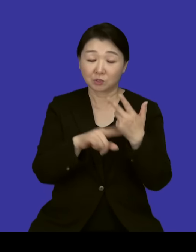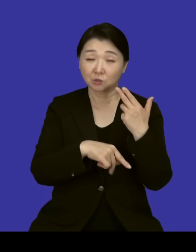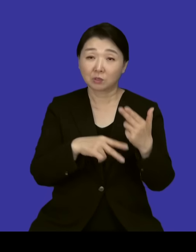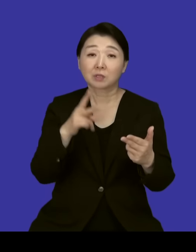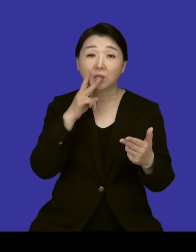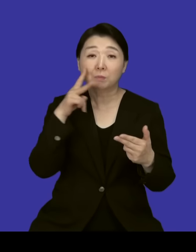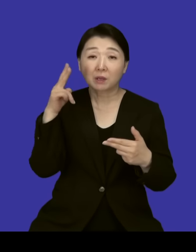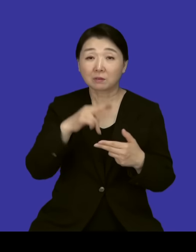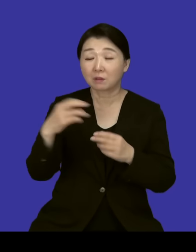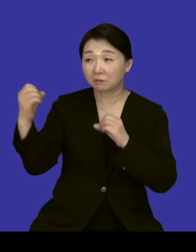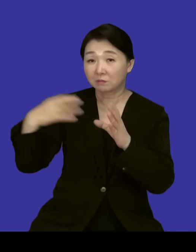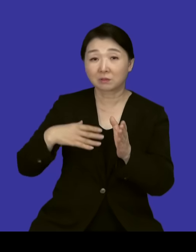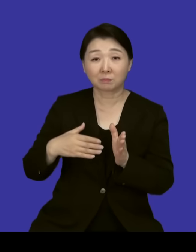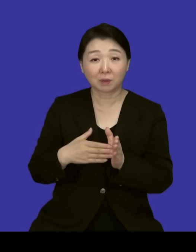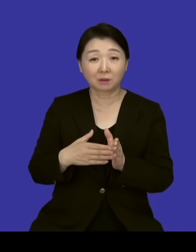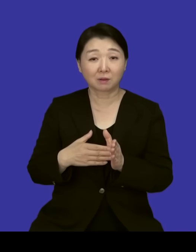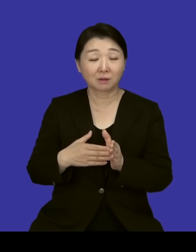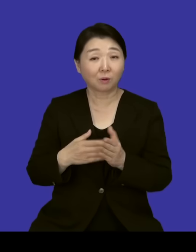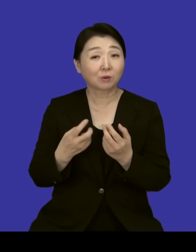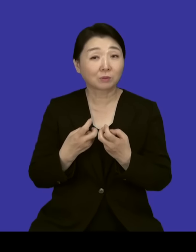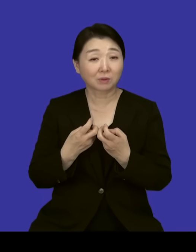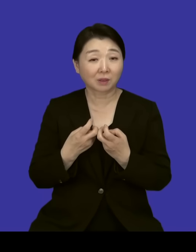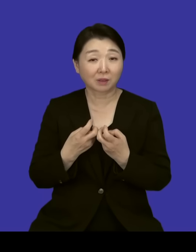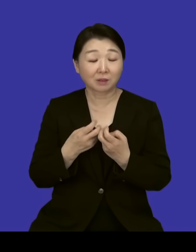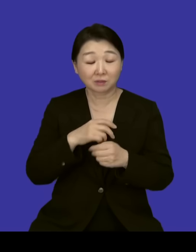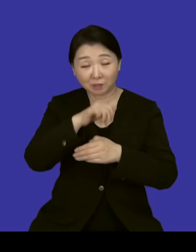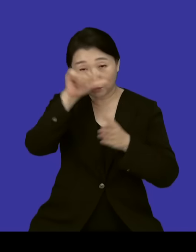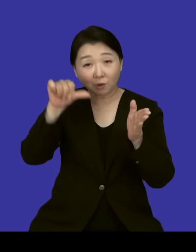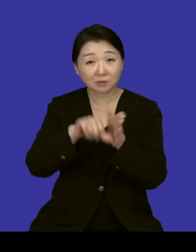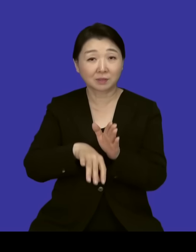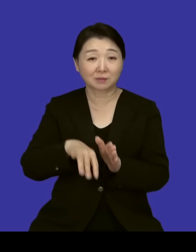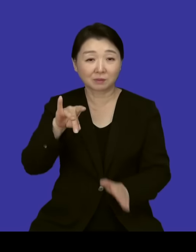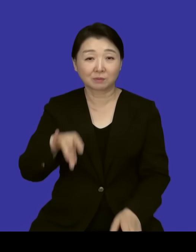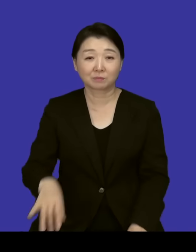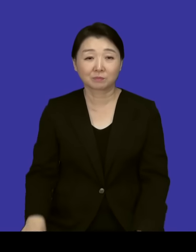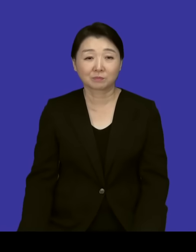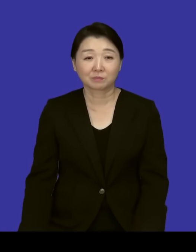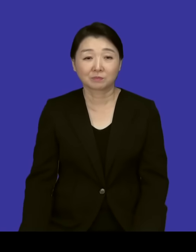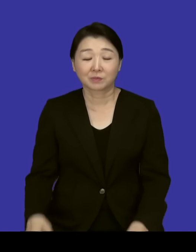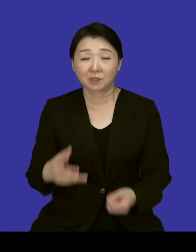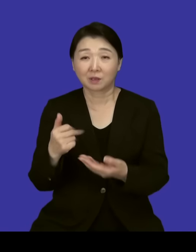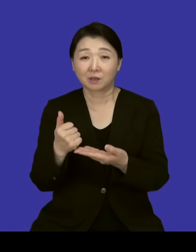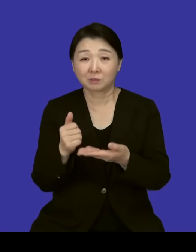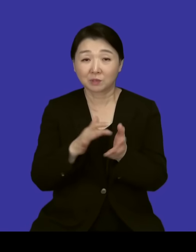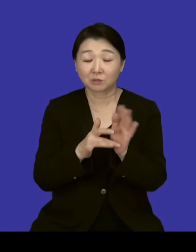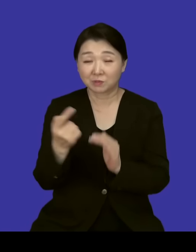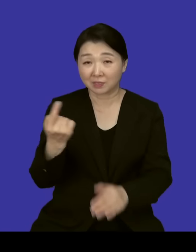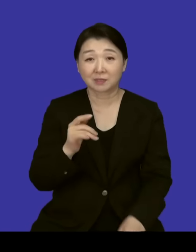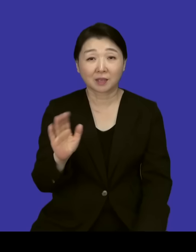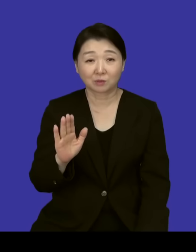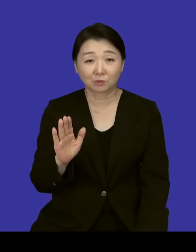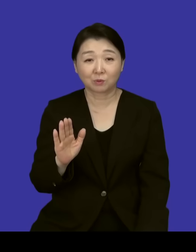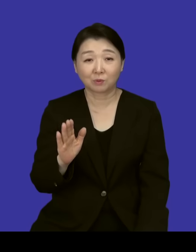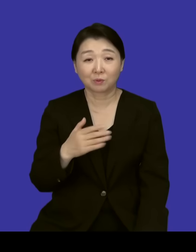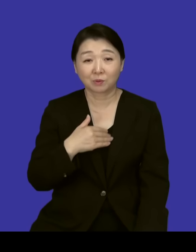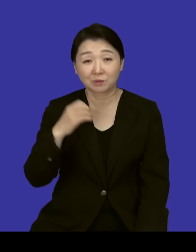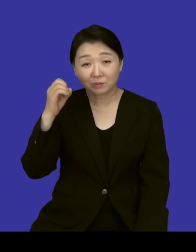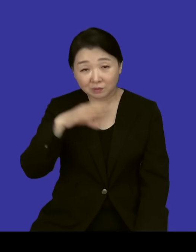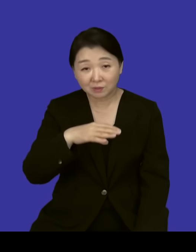된다고 응답을 받은 거예요. 어떻게 해요? 그냥. 제 평생 처음이었어요. 예, 예. 그게 하나님 느껴지는 거예요? 예수님이 나타내신 게 아니라 예.